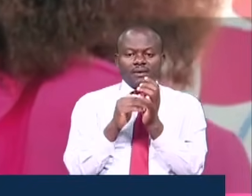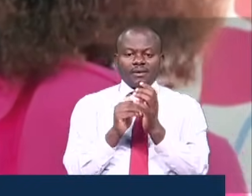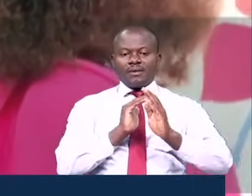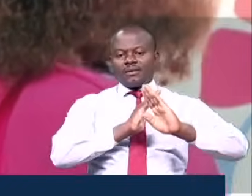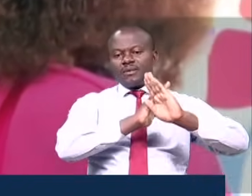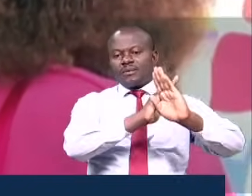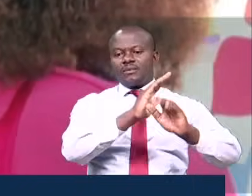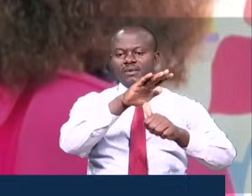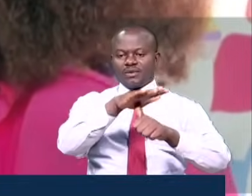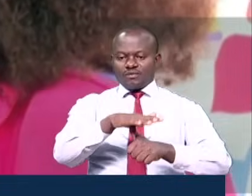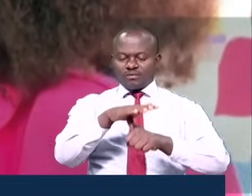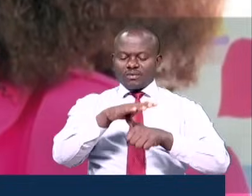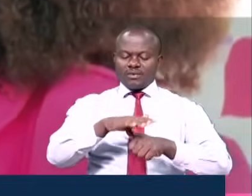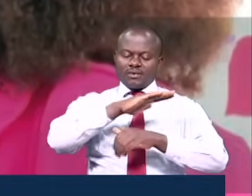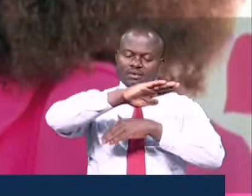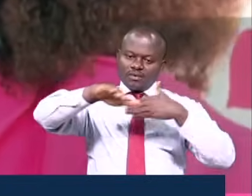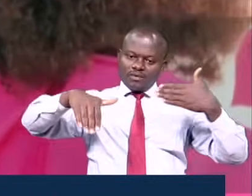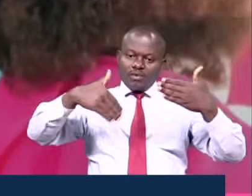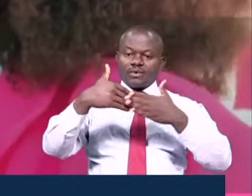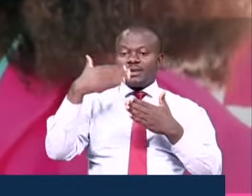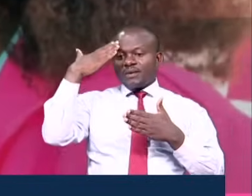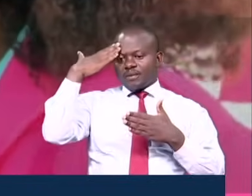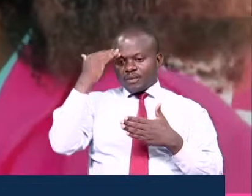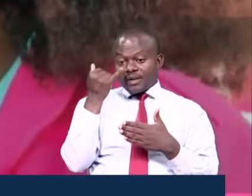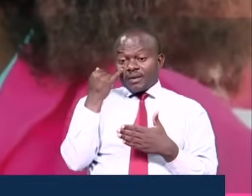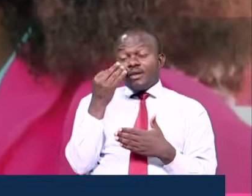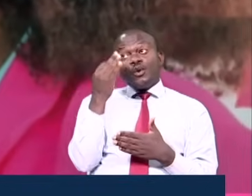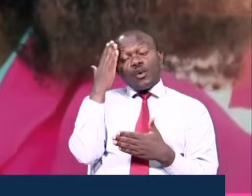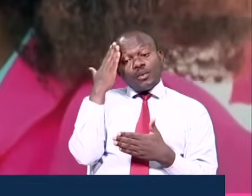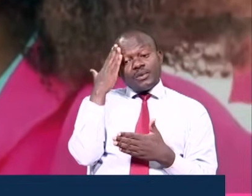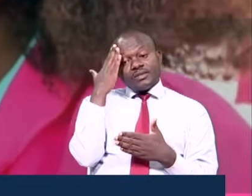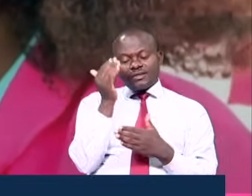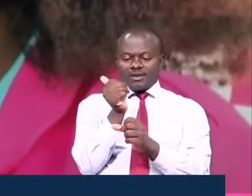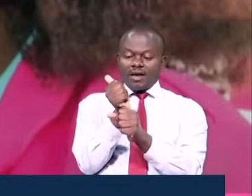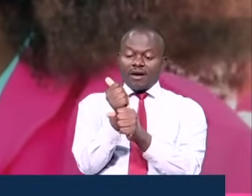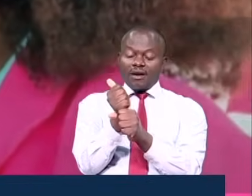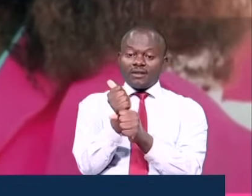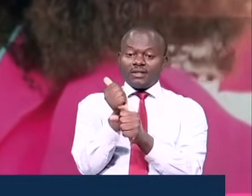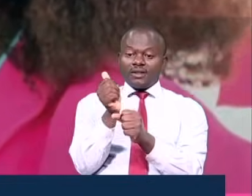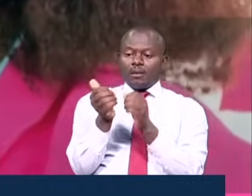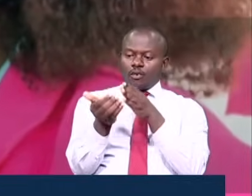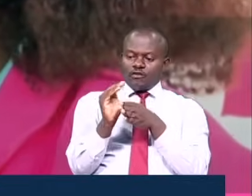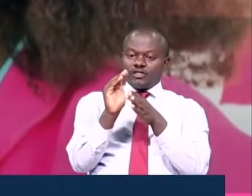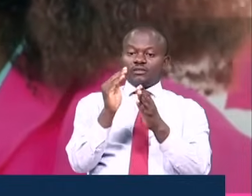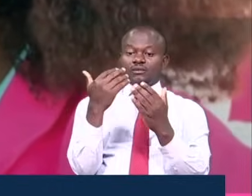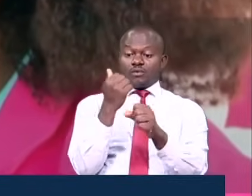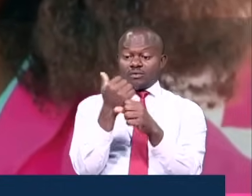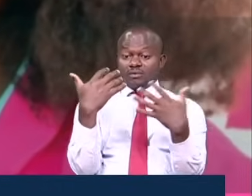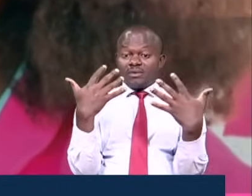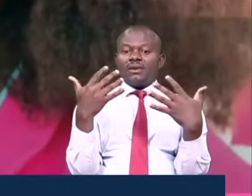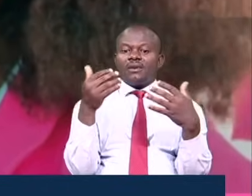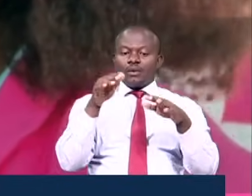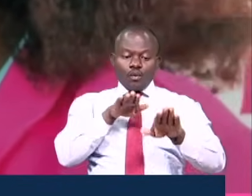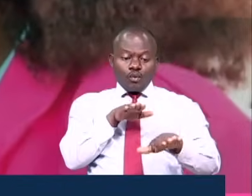kurwanya ihohoterwa iryo ari ryo ryose. Kuko ibi iyo ubizi na wa mwuga iyo uje bwa bukorikori bwa bugeni